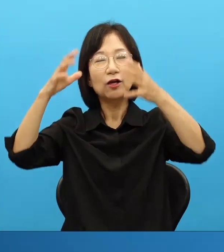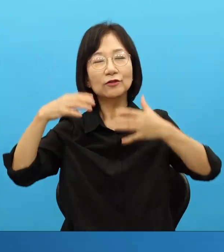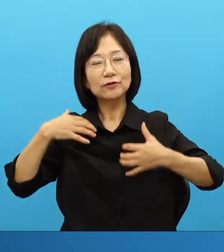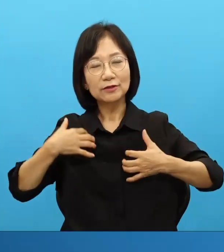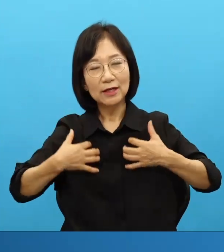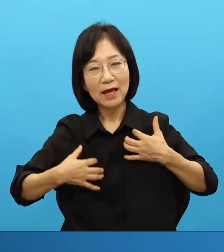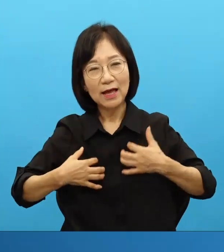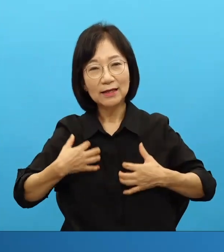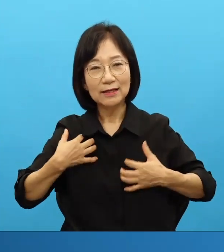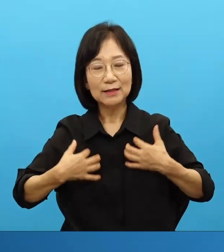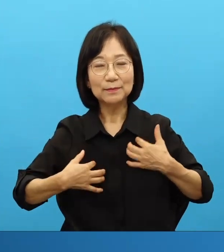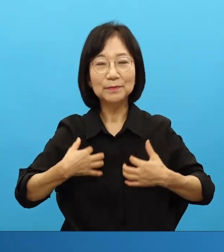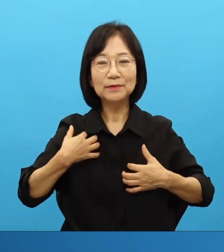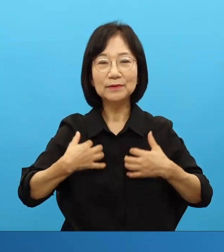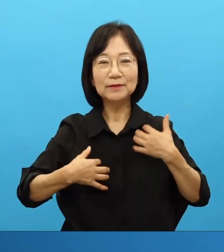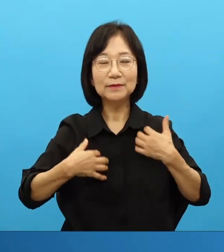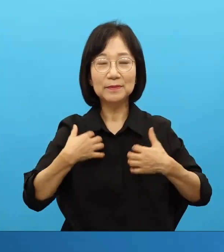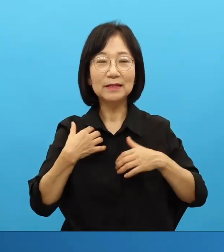천국의